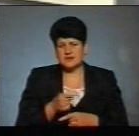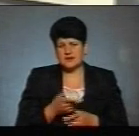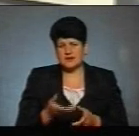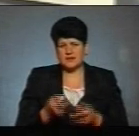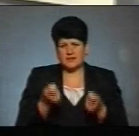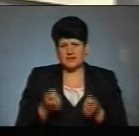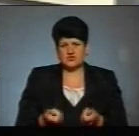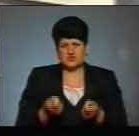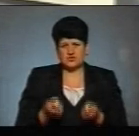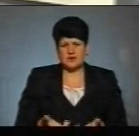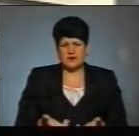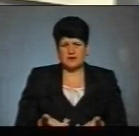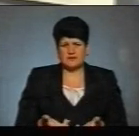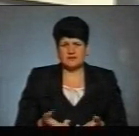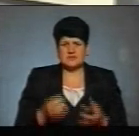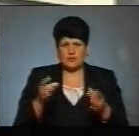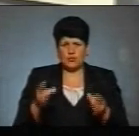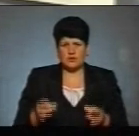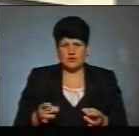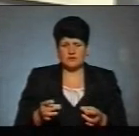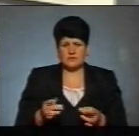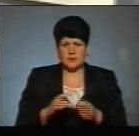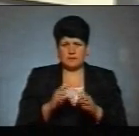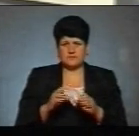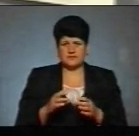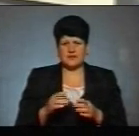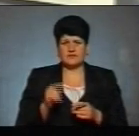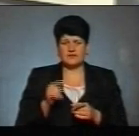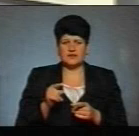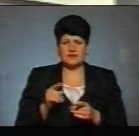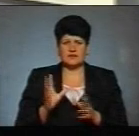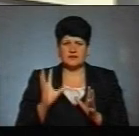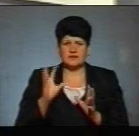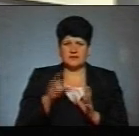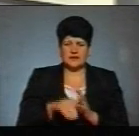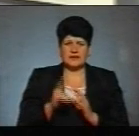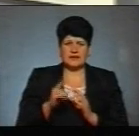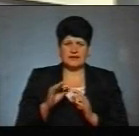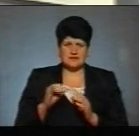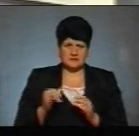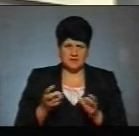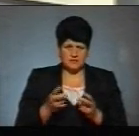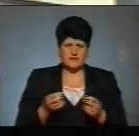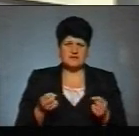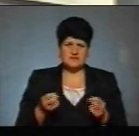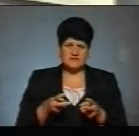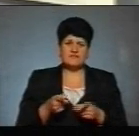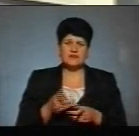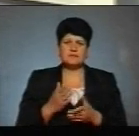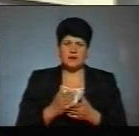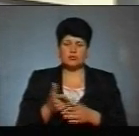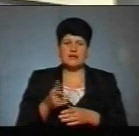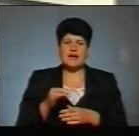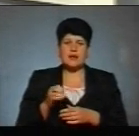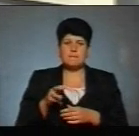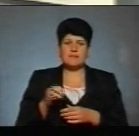це дешевий, це поліетиленовий мішок, в який нагнітається кисень. Це не потрібно, щоб він був якийсь спеціальний? Він має бути